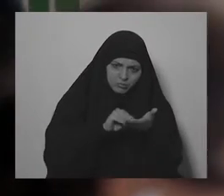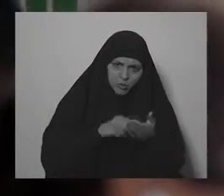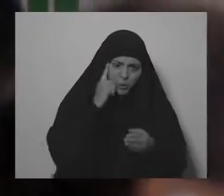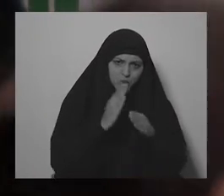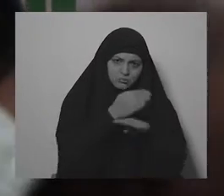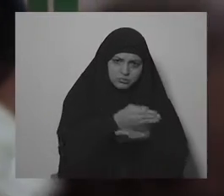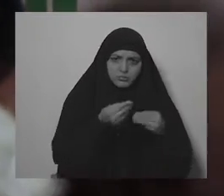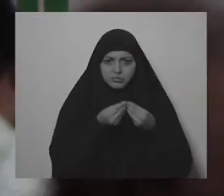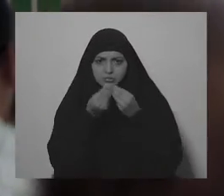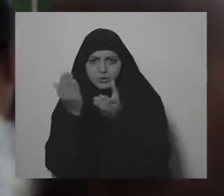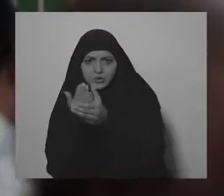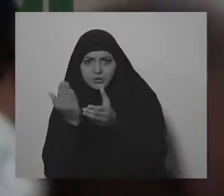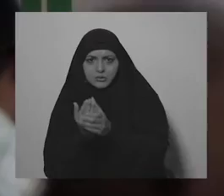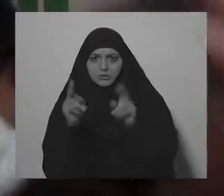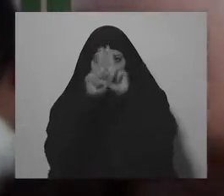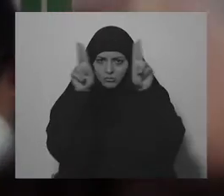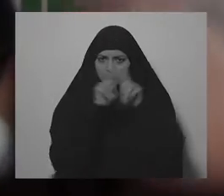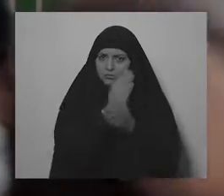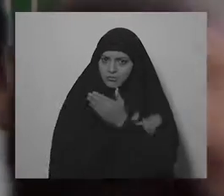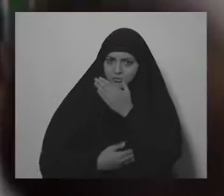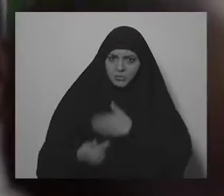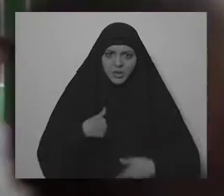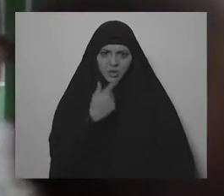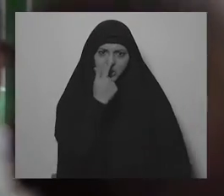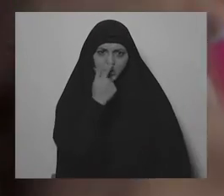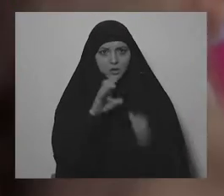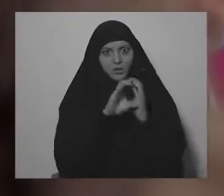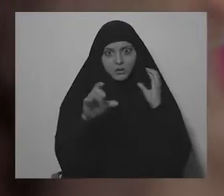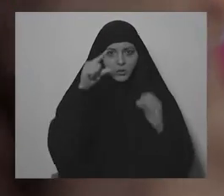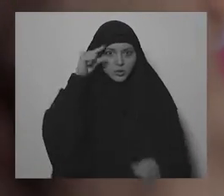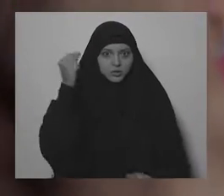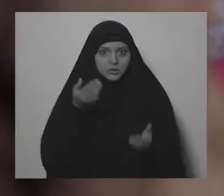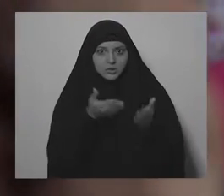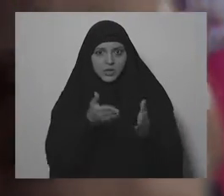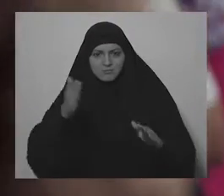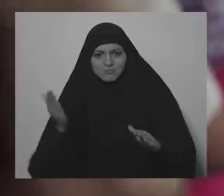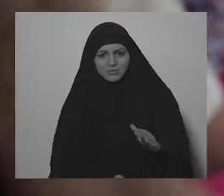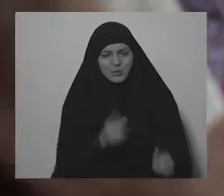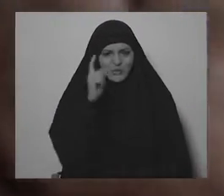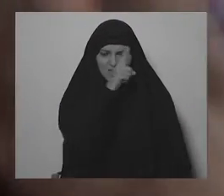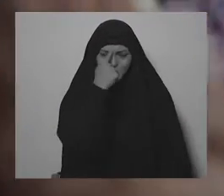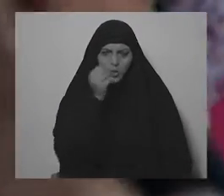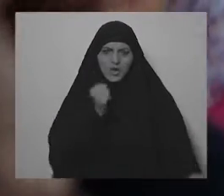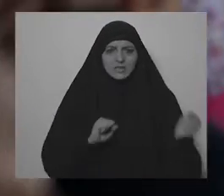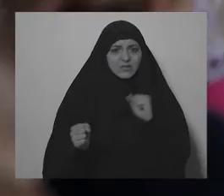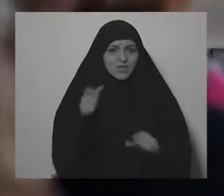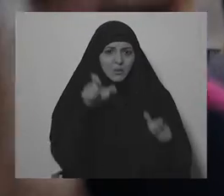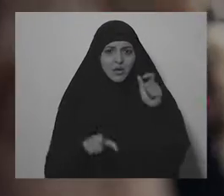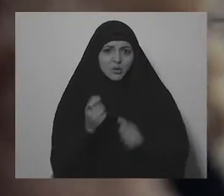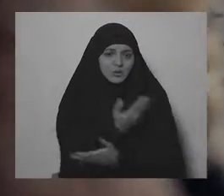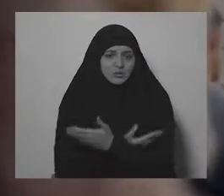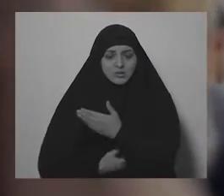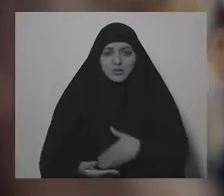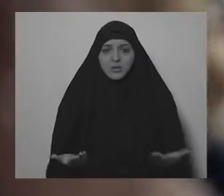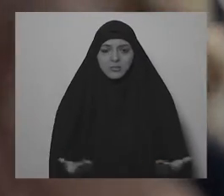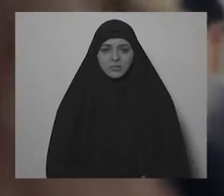بكتابة المشروع وقدمناه للمنظمة الدولية للإعاقة، خاطر وقتها بالحق حسينا اللي الترونسبور في تونس هو المعرقل الوحيد لنشاط